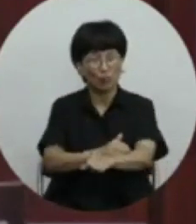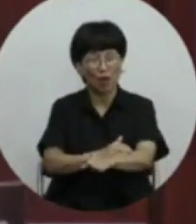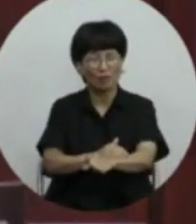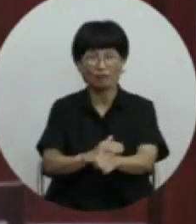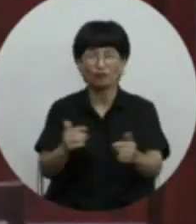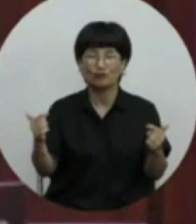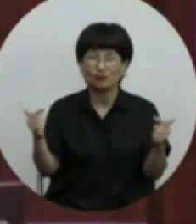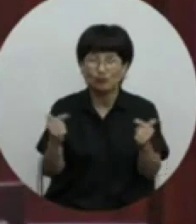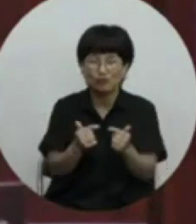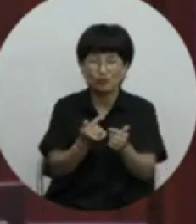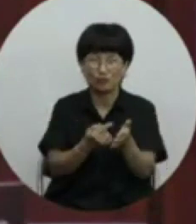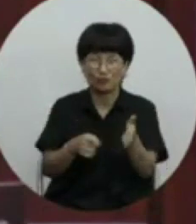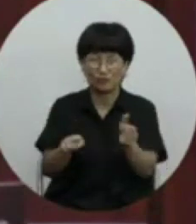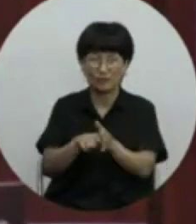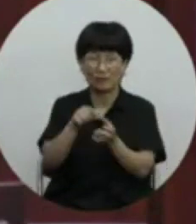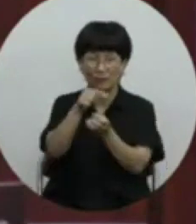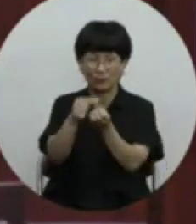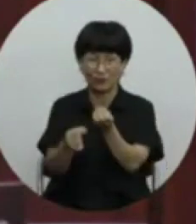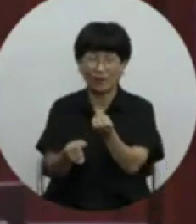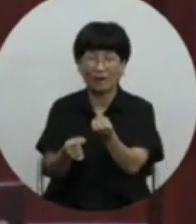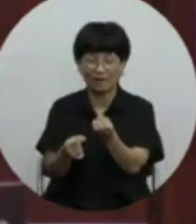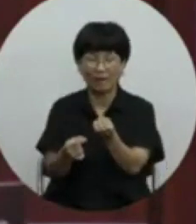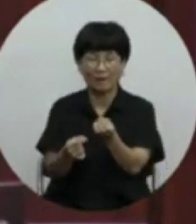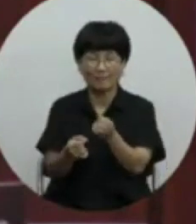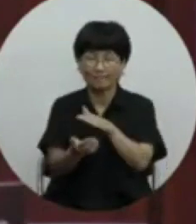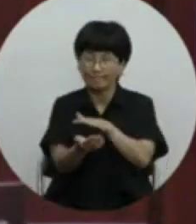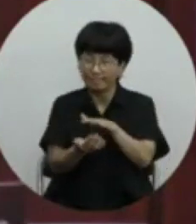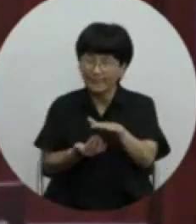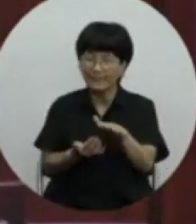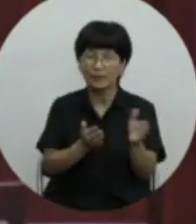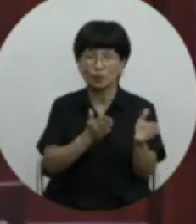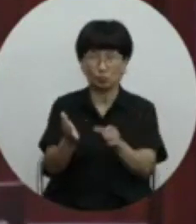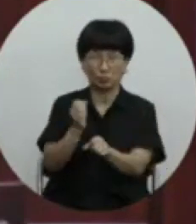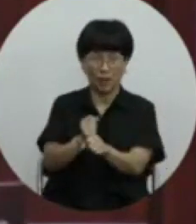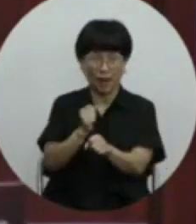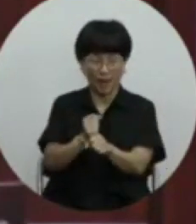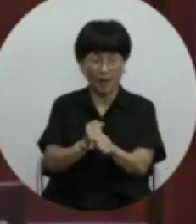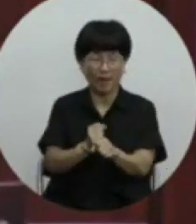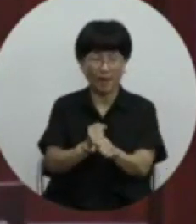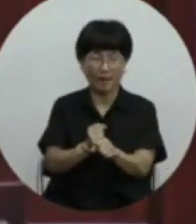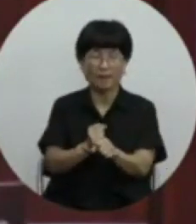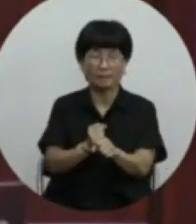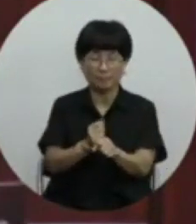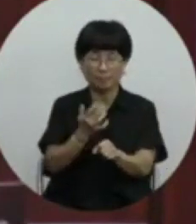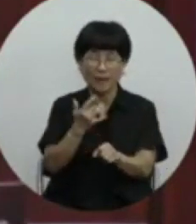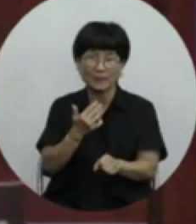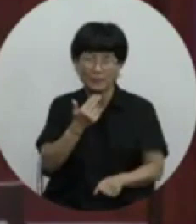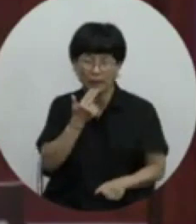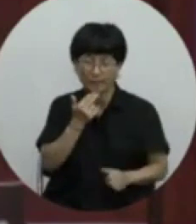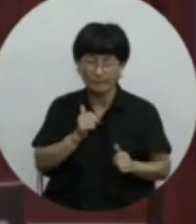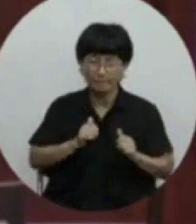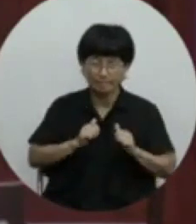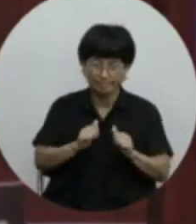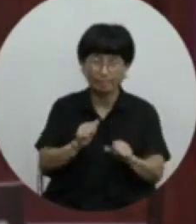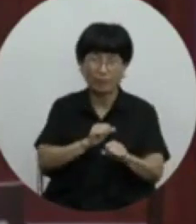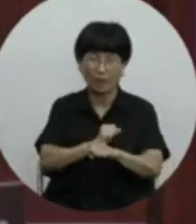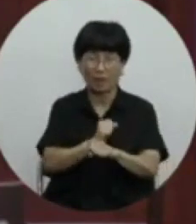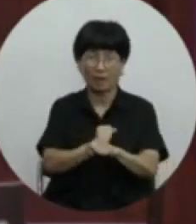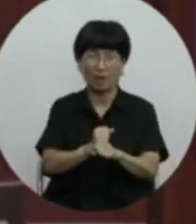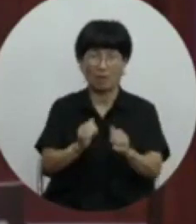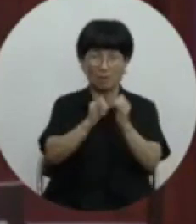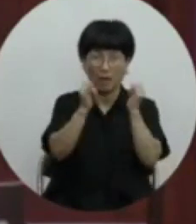수 있도록 추석 연휴 종합대책을 수립하여 추진에 만전을 기하는 한편 사회복지시설